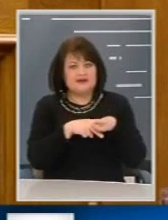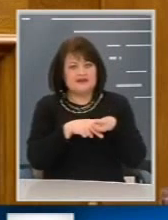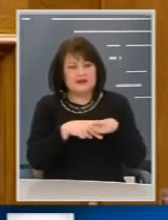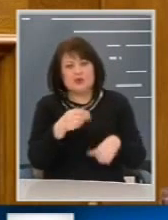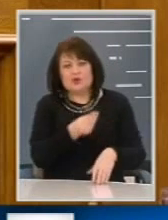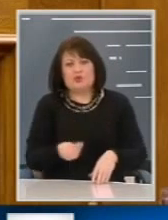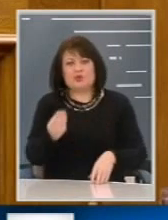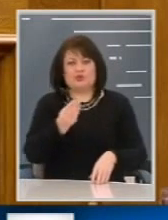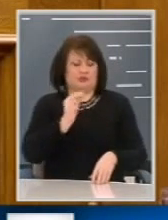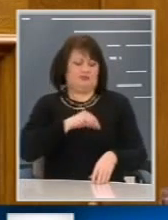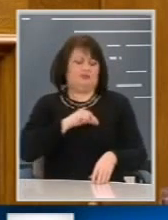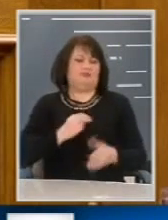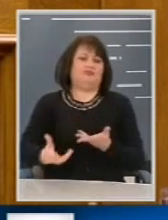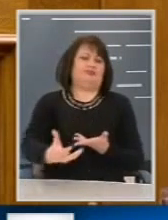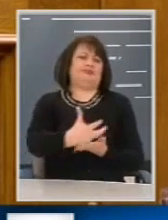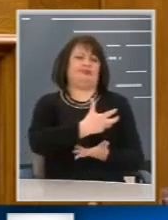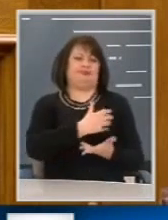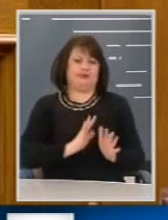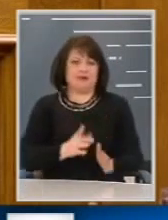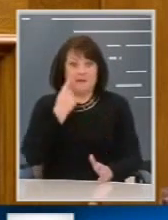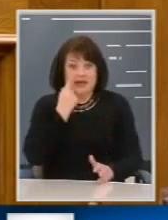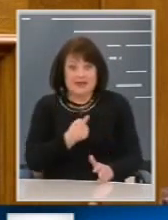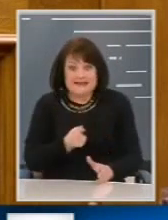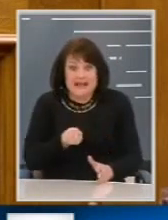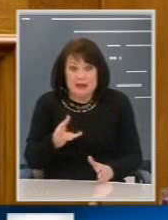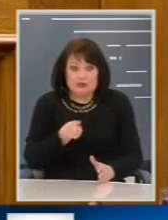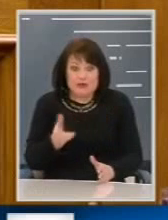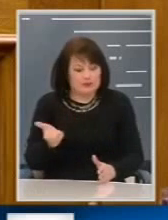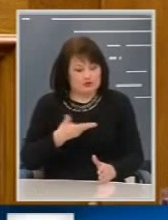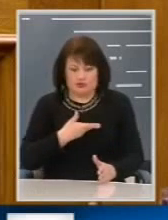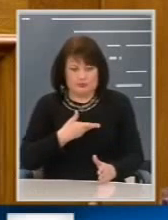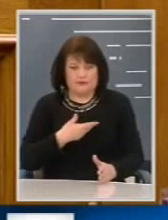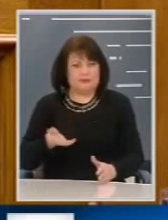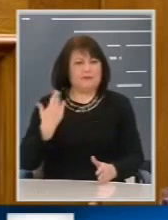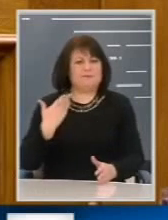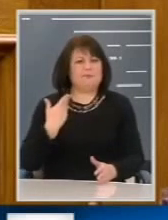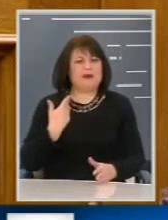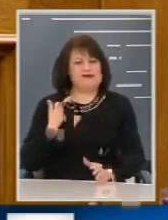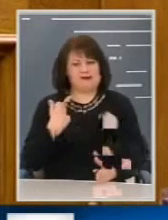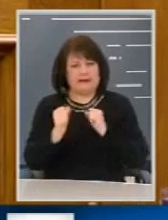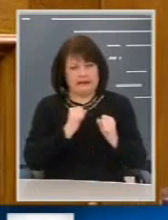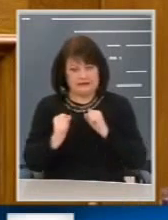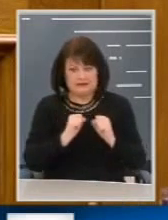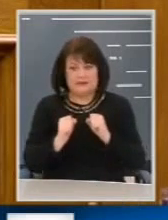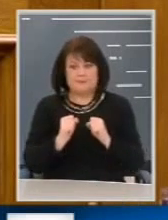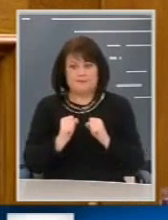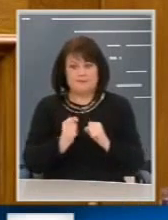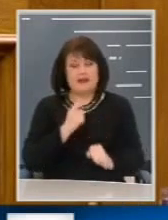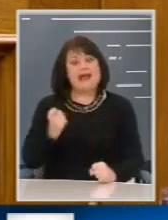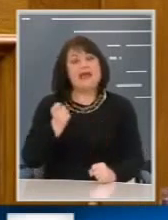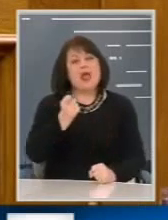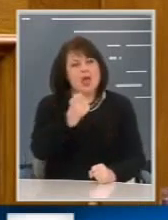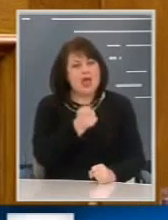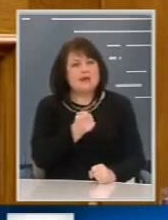διπλασιασμού των εσόδων τους. Οι αριθμοί είναι ελιγγιώδεις. Το χρόνο πριν από την έναρξη της κρίσης και ενώ τα χρέη τους είχαν φτάσει